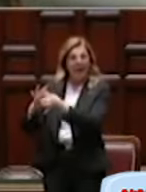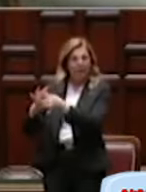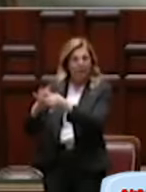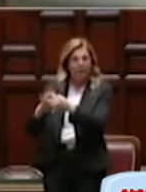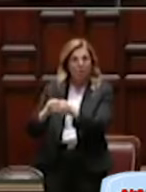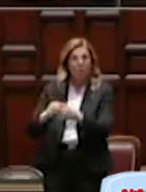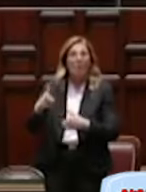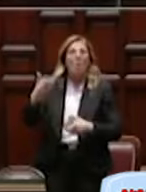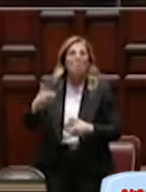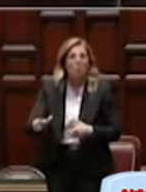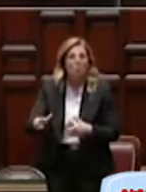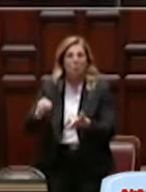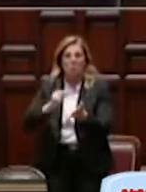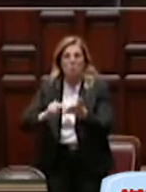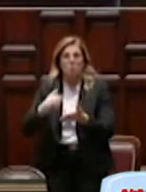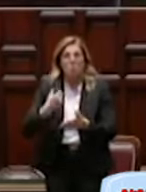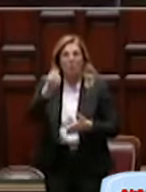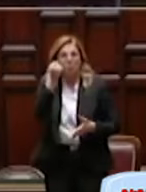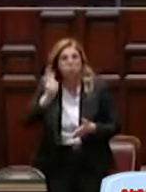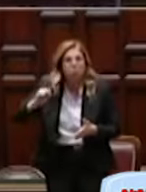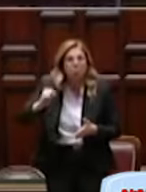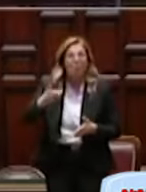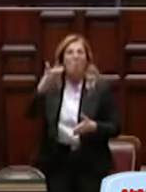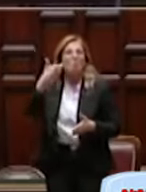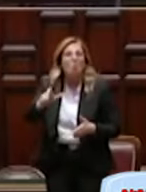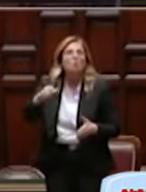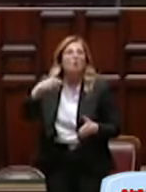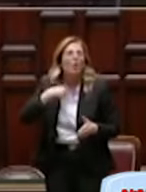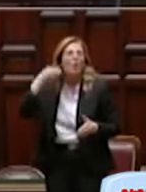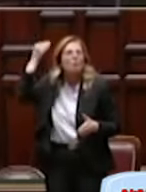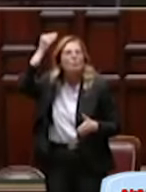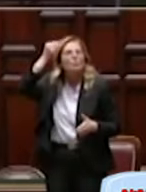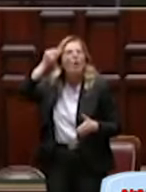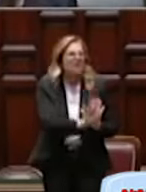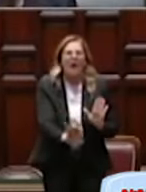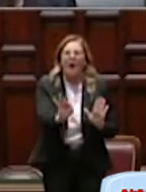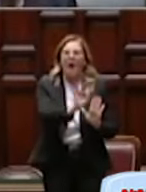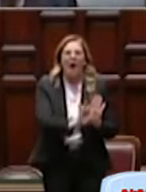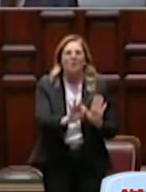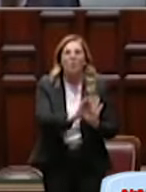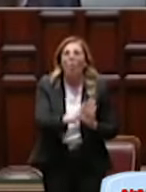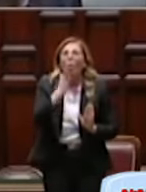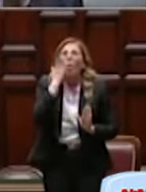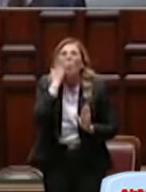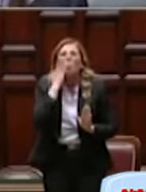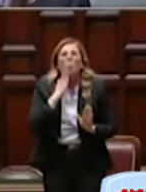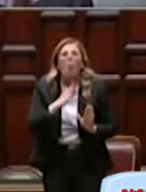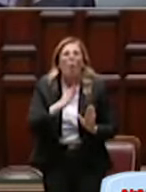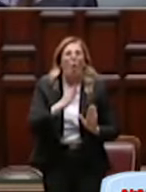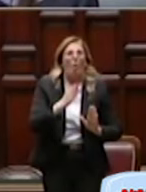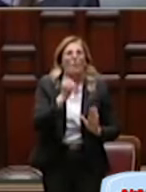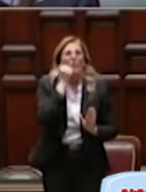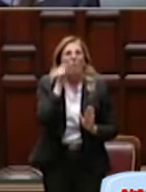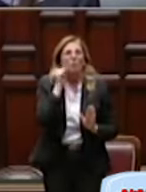marinato la scuola, per aver sognato il paese dei balocchi. Il povero tuo genitore, Geppetto,